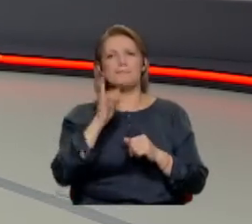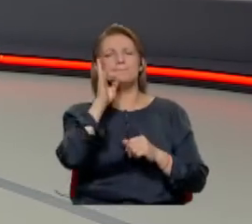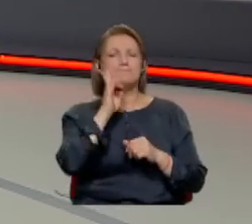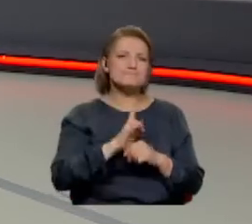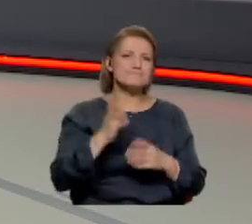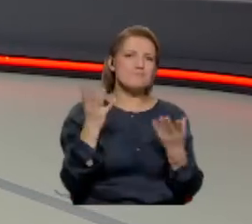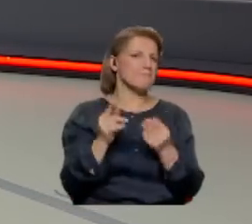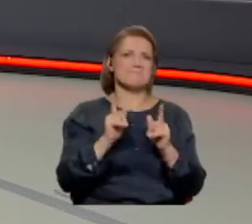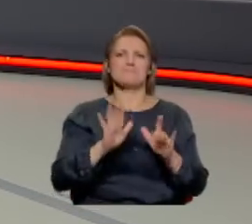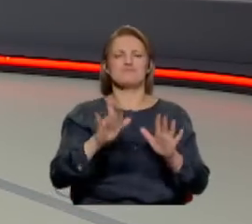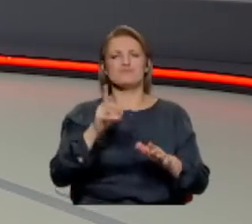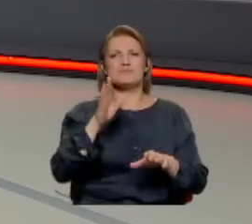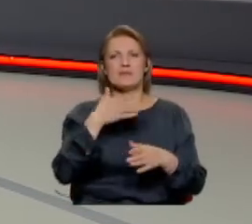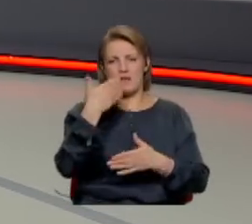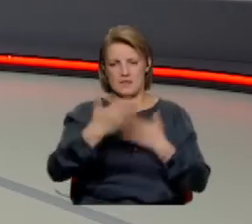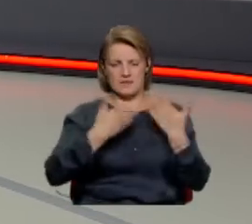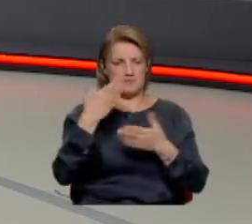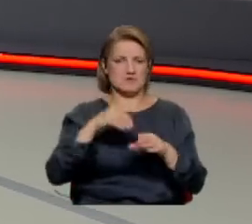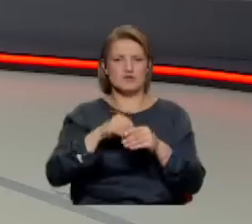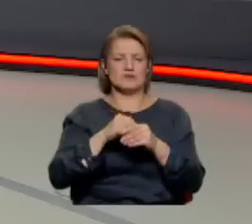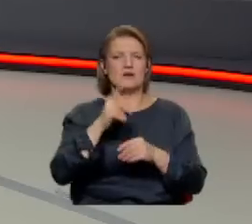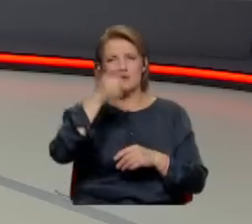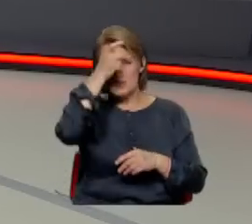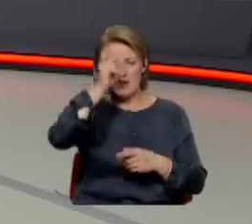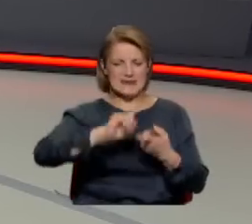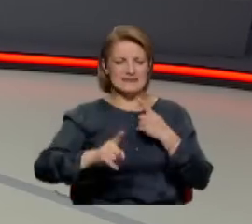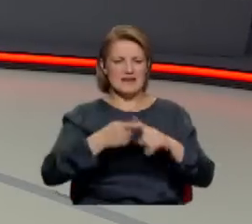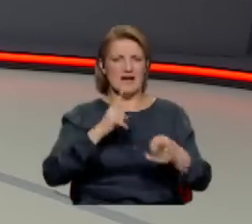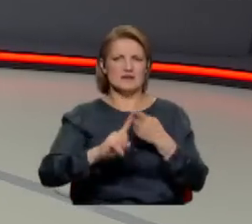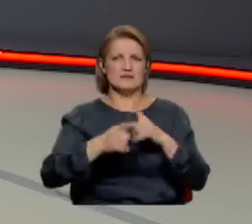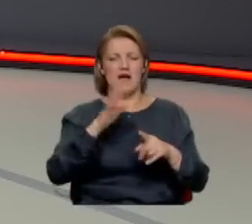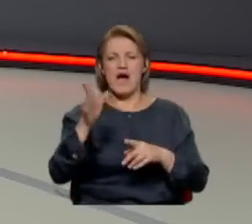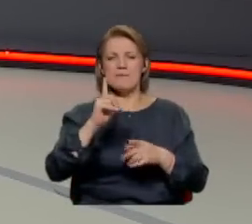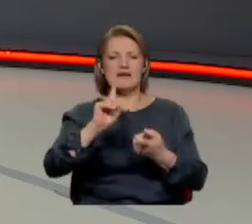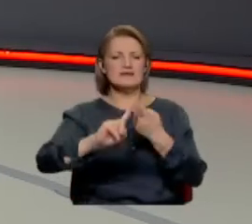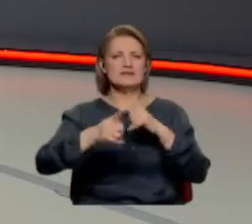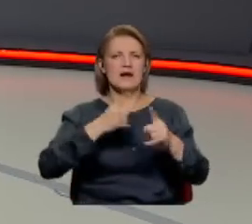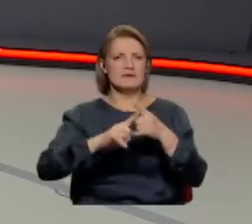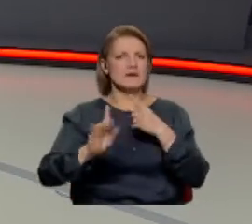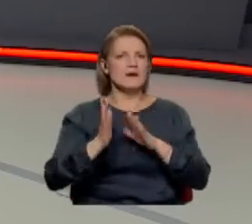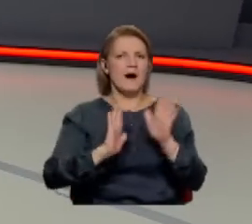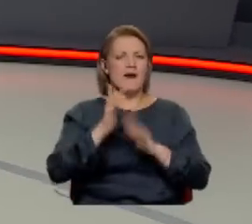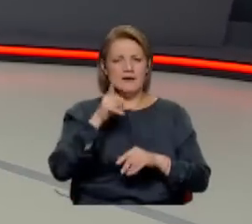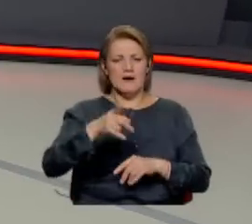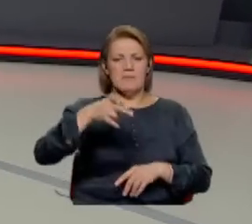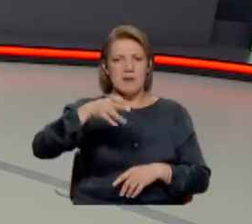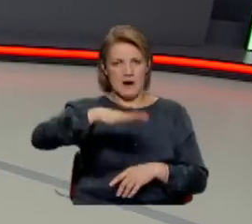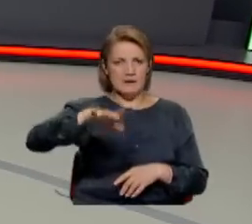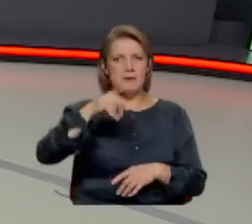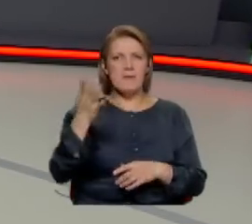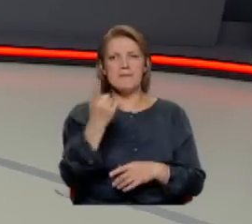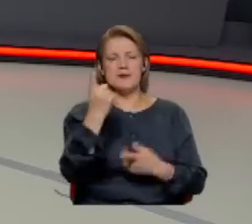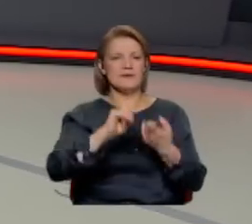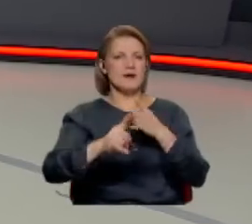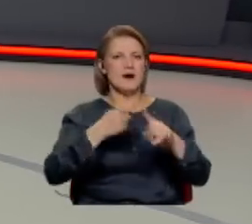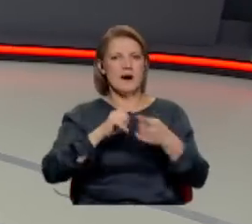zengin olmaya gerek yok bu tarifin içinde benim yaptığım tarifin içinde Türkiye'nin siyasi eğikleri var Her bir siyasi hareketin partinin Efendim